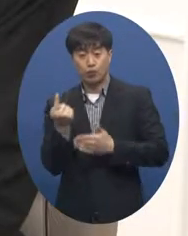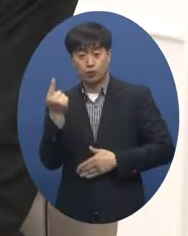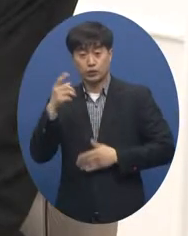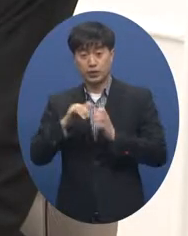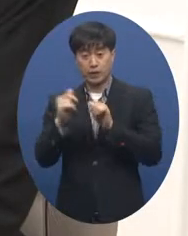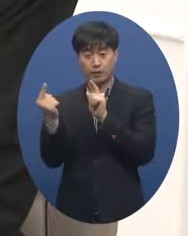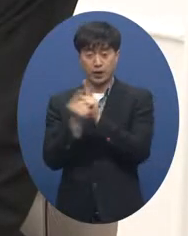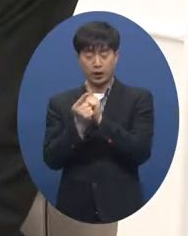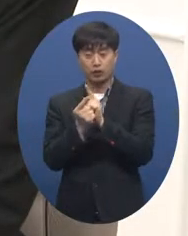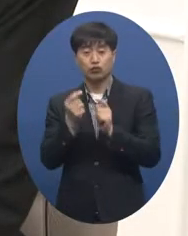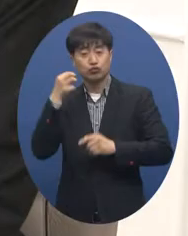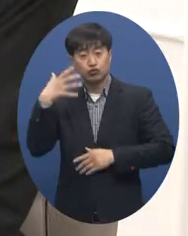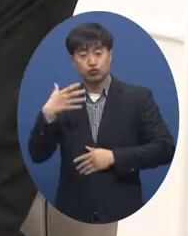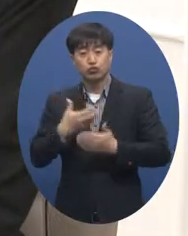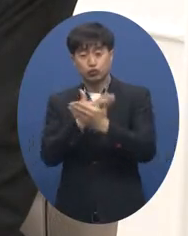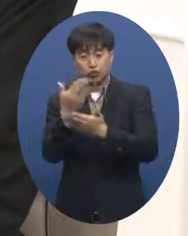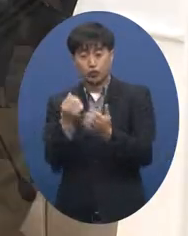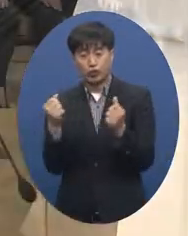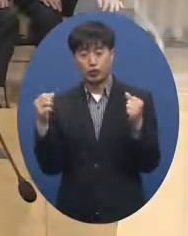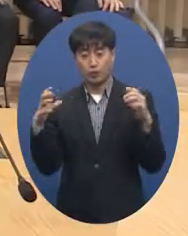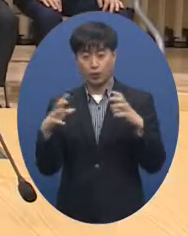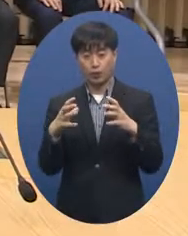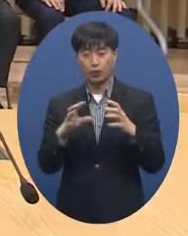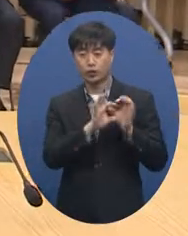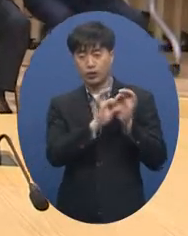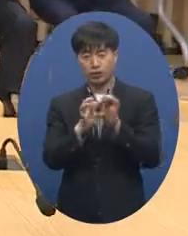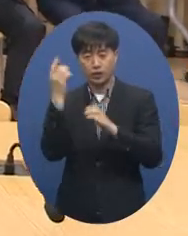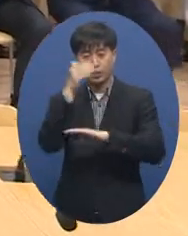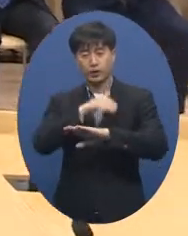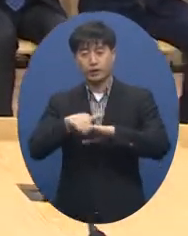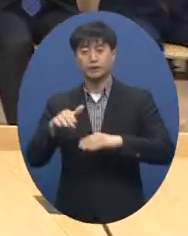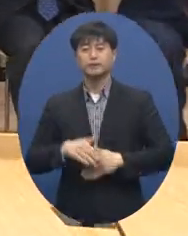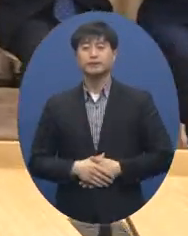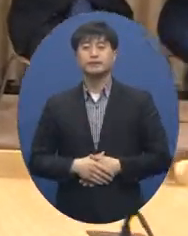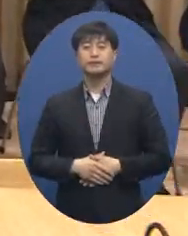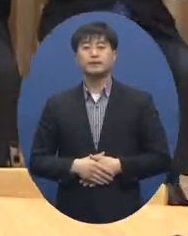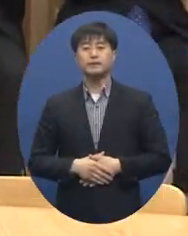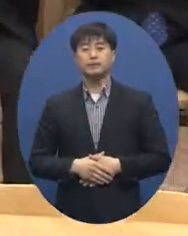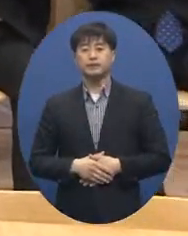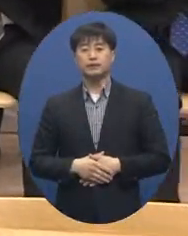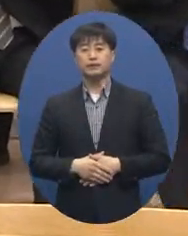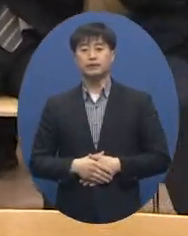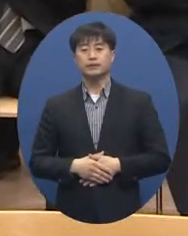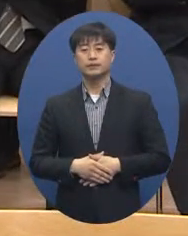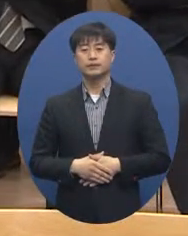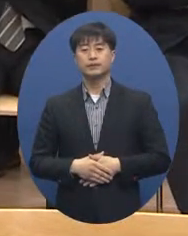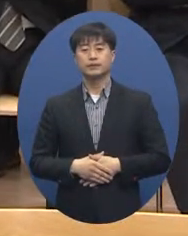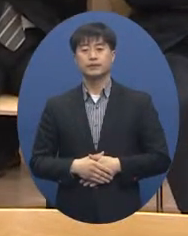대중국 경제외교 활동을 이어나갈 계획입니다. 경기 슈TV 최창순입니다.